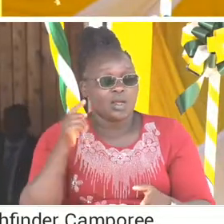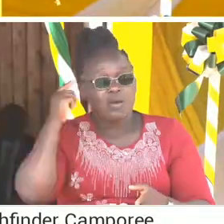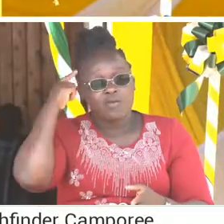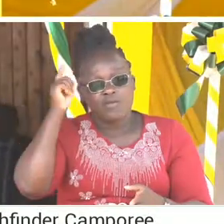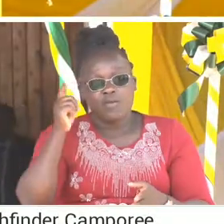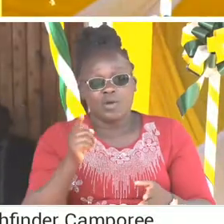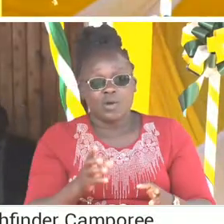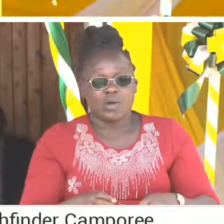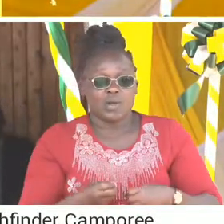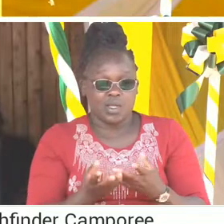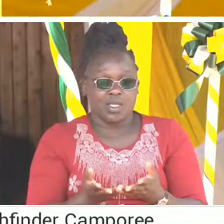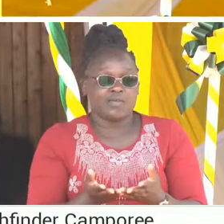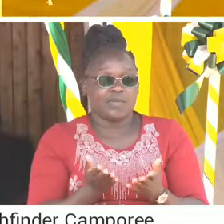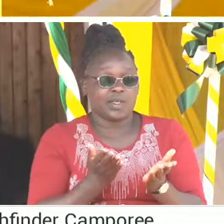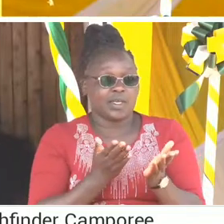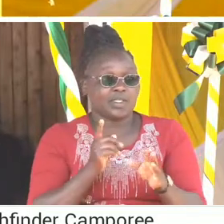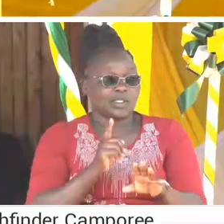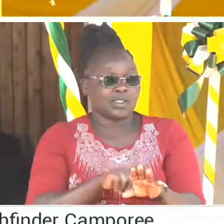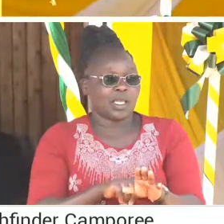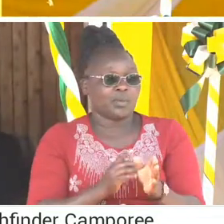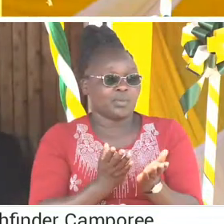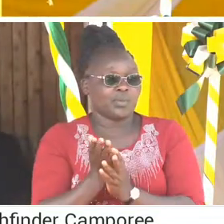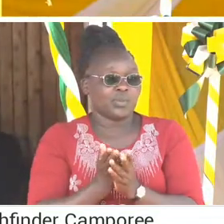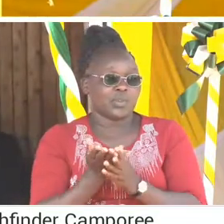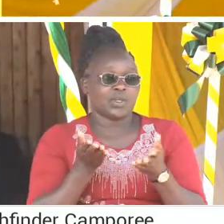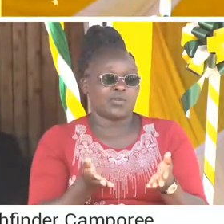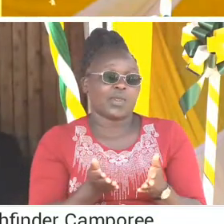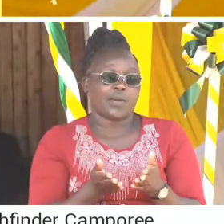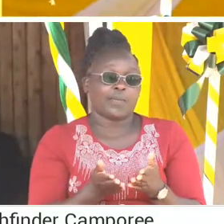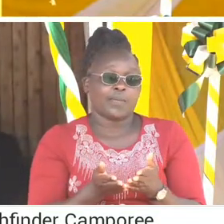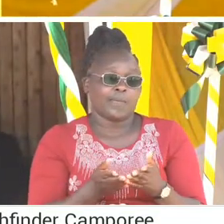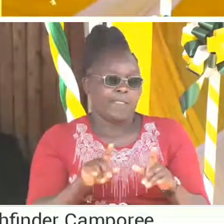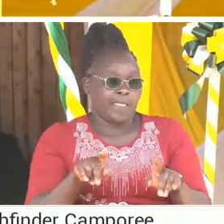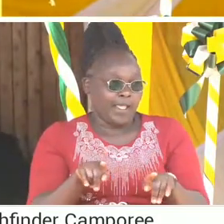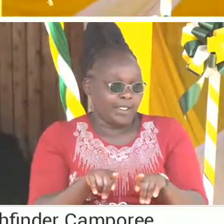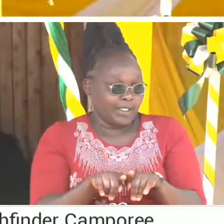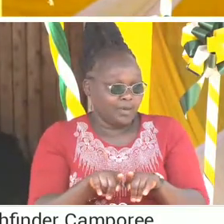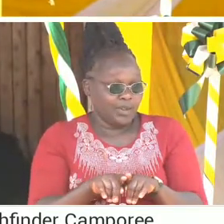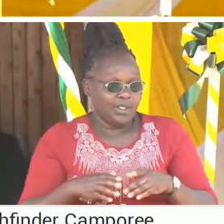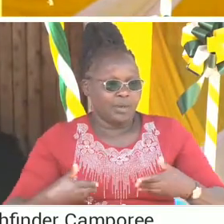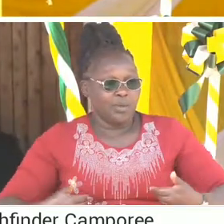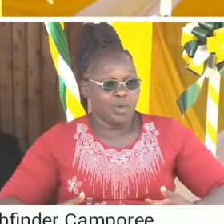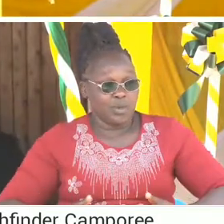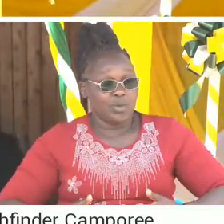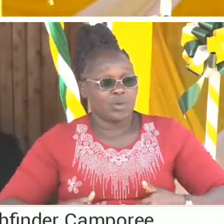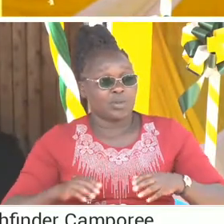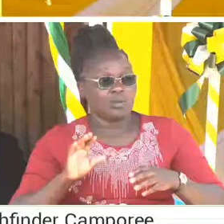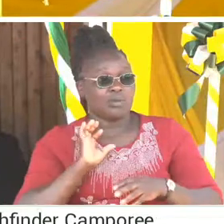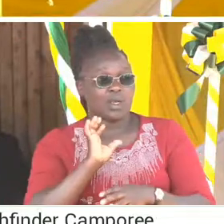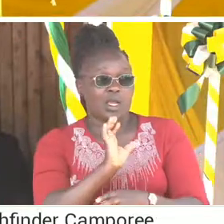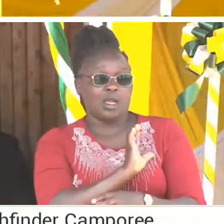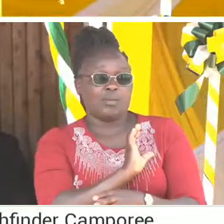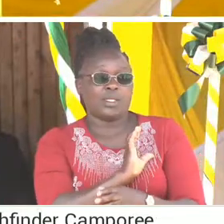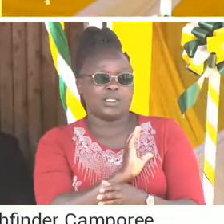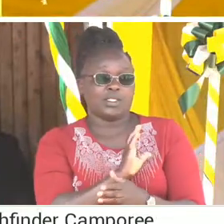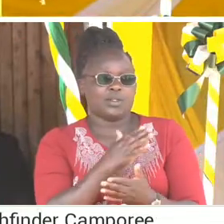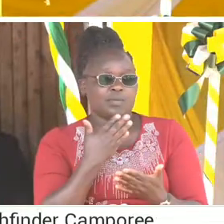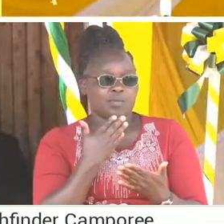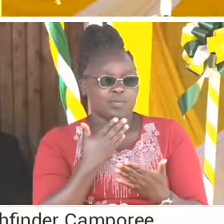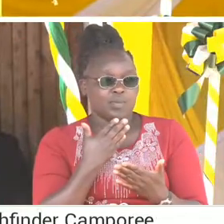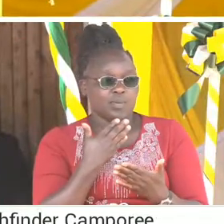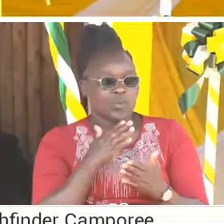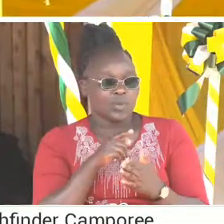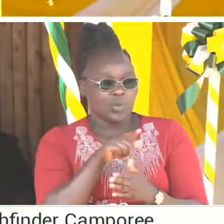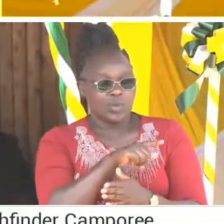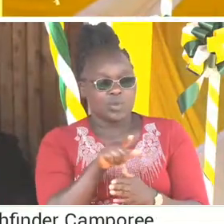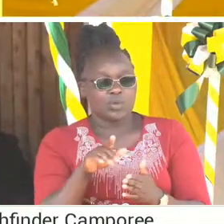Pia Youth Executive Committee ambao wako hapa walichukua nafasi ya kuweza kuandaa mkutano huu.